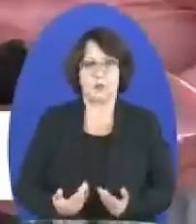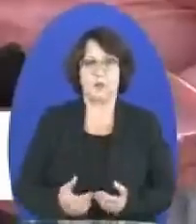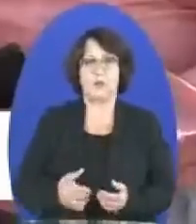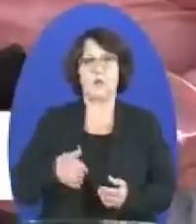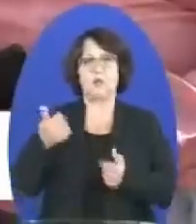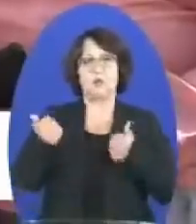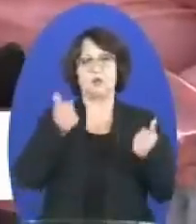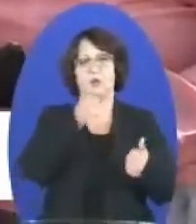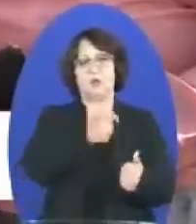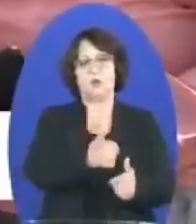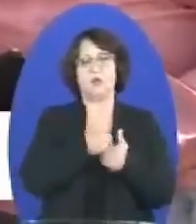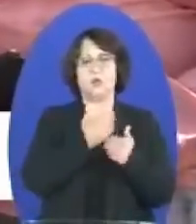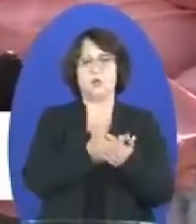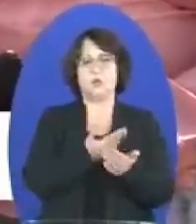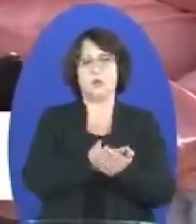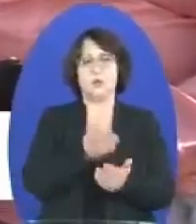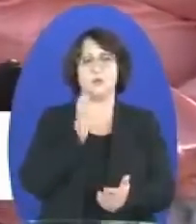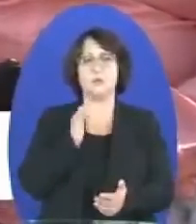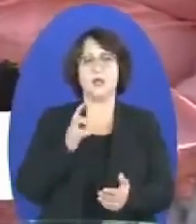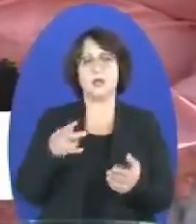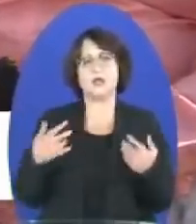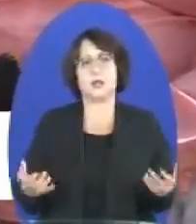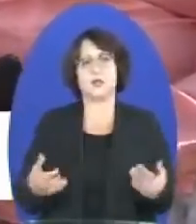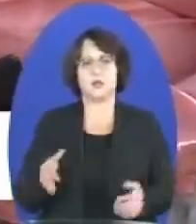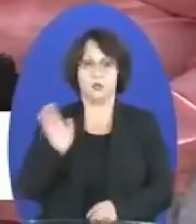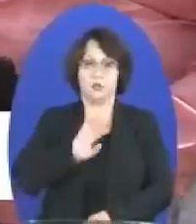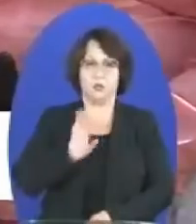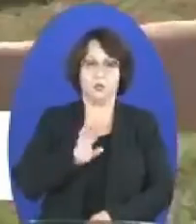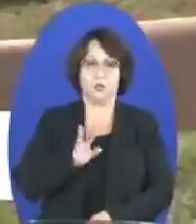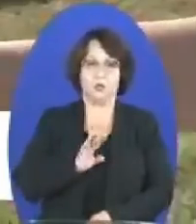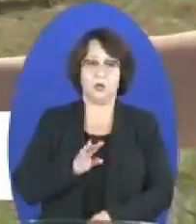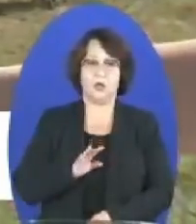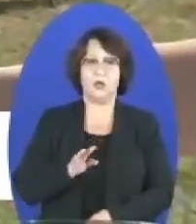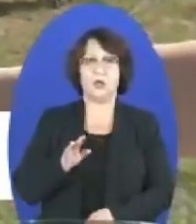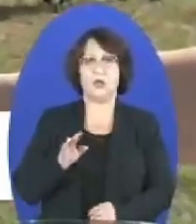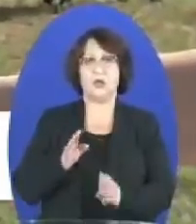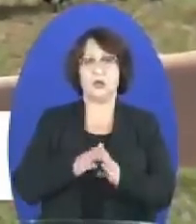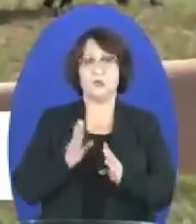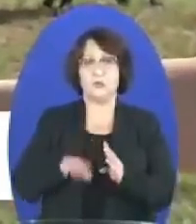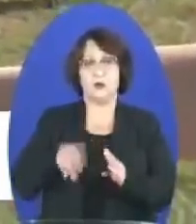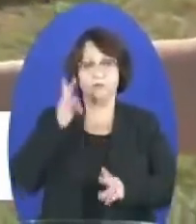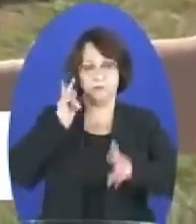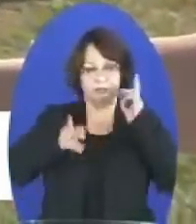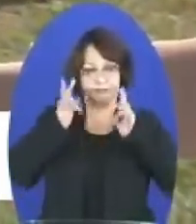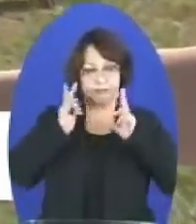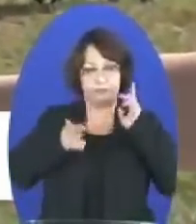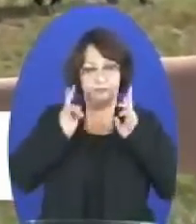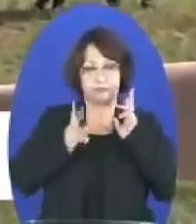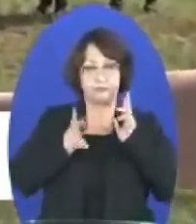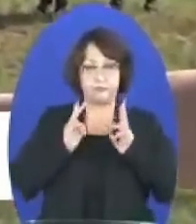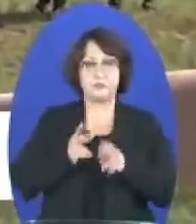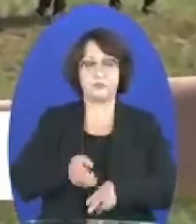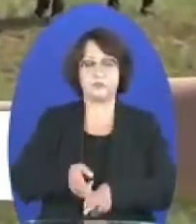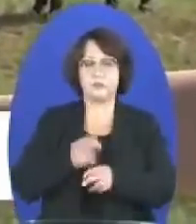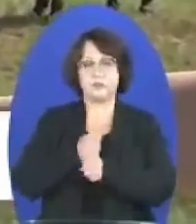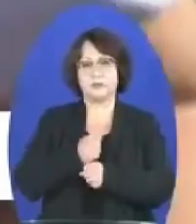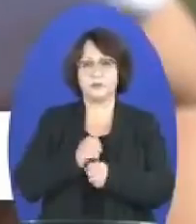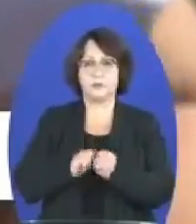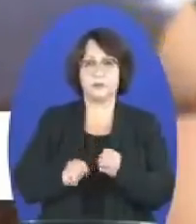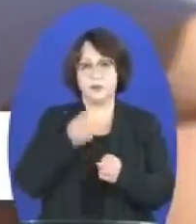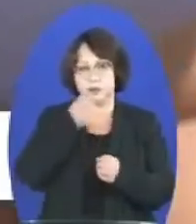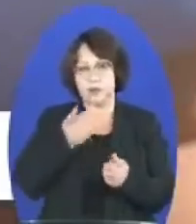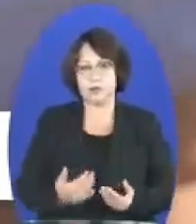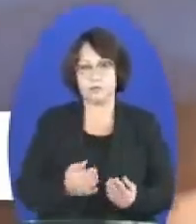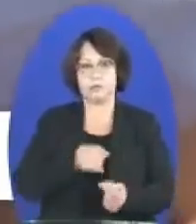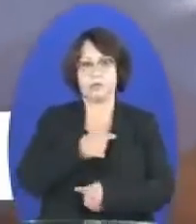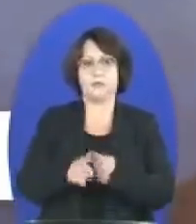үргэлж дэмжлэг хүсч амьдрал бэлэнчлэх байдлаар ханддаггүй гэртээ өсчний ажил эрхэлж амжиргаагаа залгуулдаг гэж нийслэлийн Баянгол дүүргийн